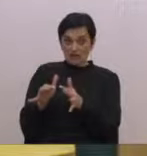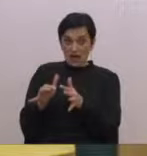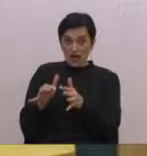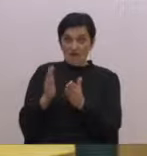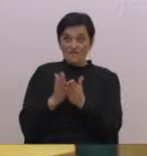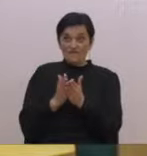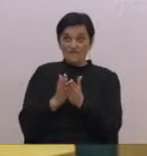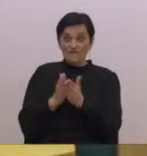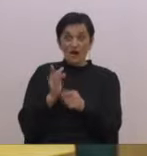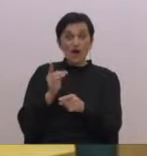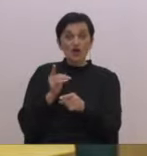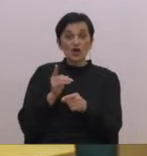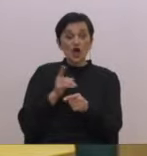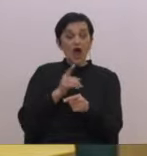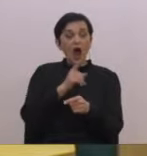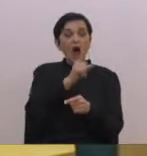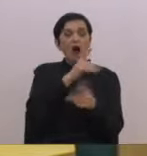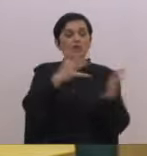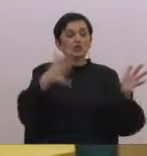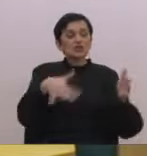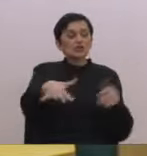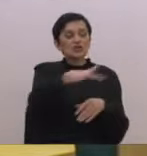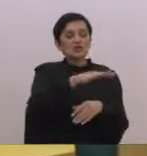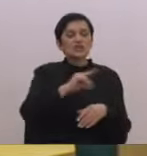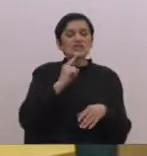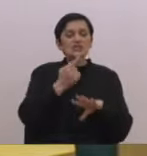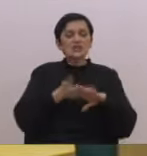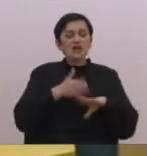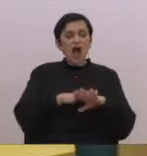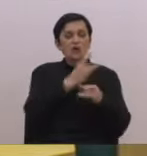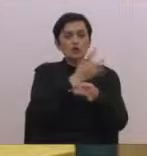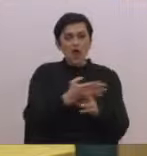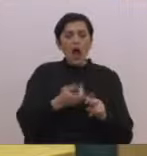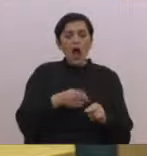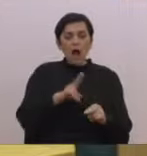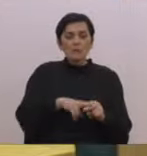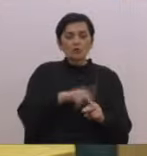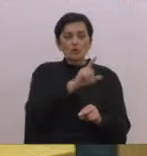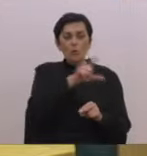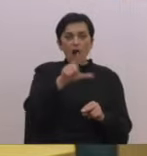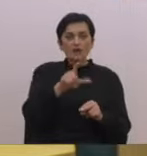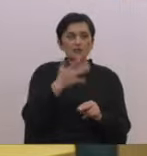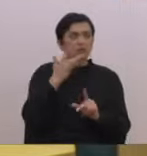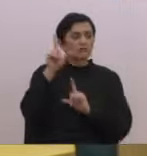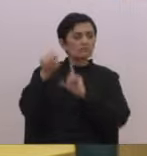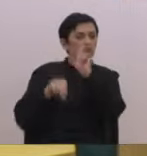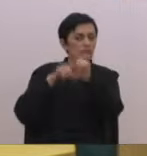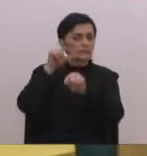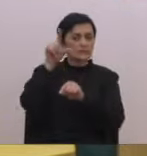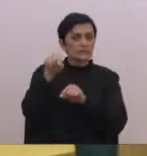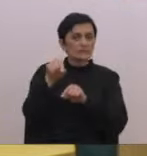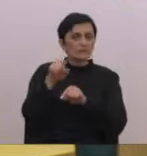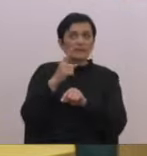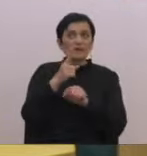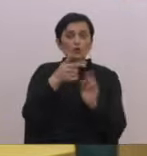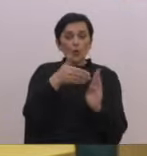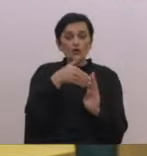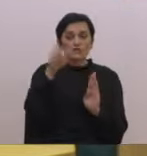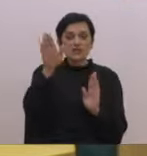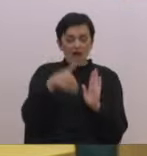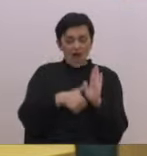ta masa are haribi de gaci rebuli. Da amitomi dismere emigrația și adamie nebi, tu ebi trahte, ba, imitom rom, sauida,